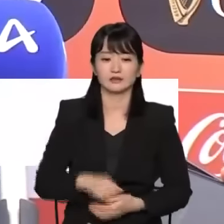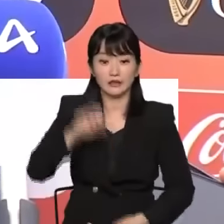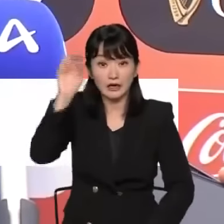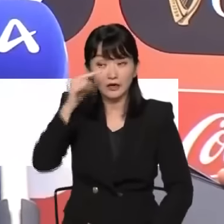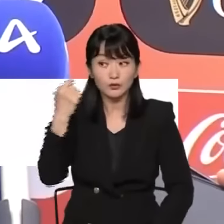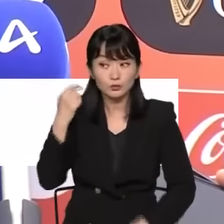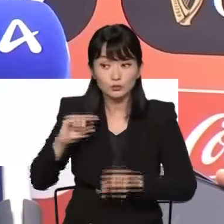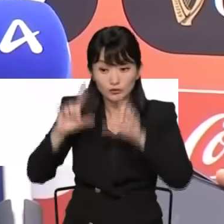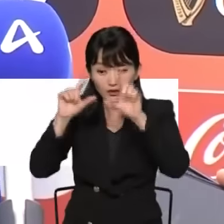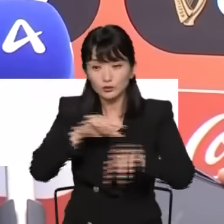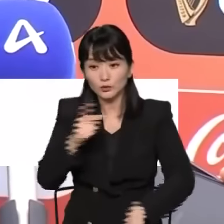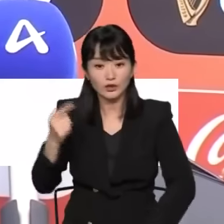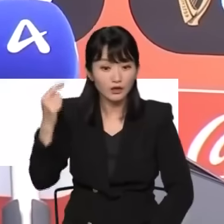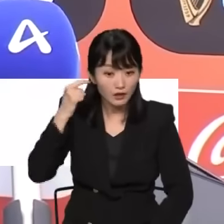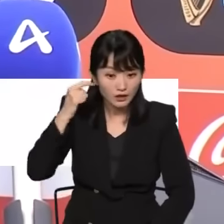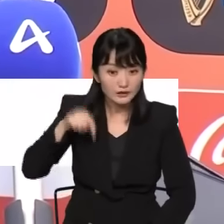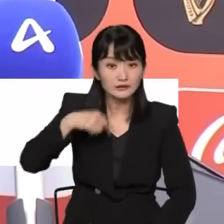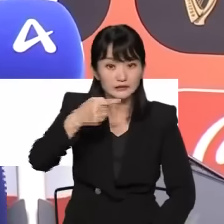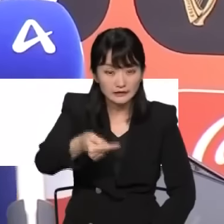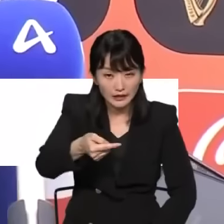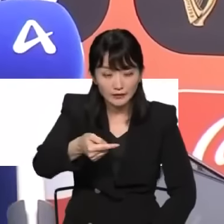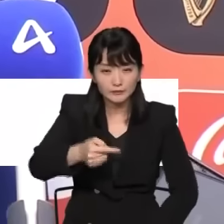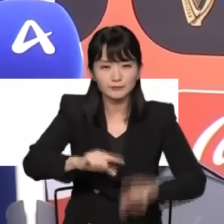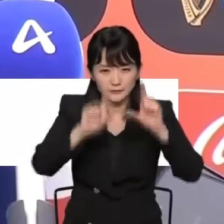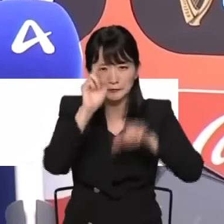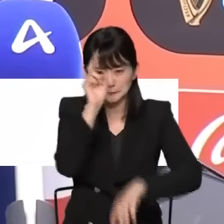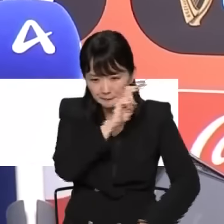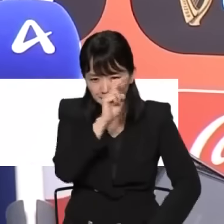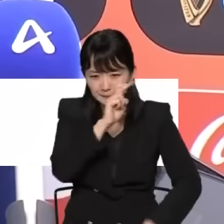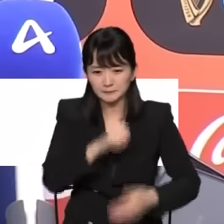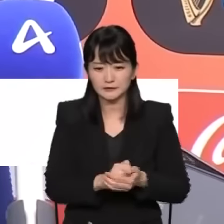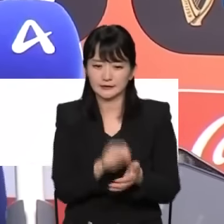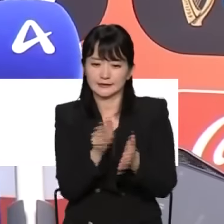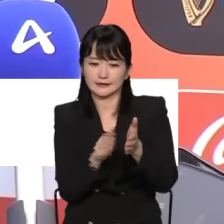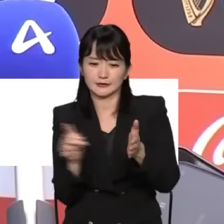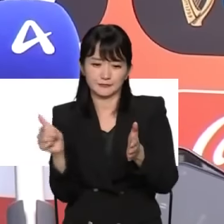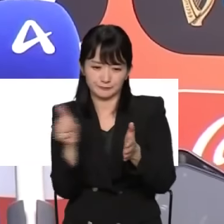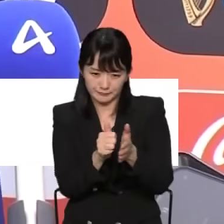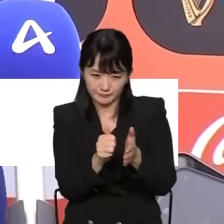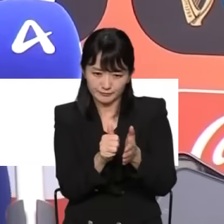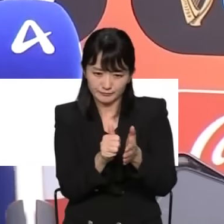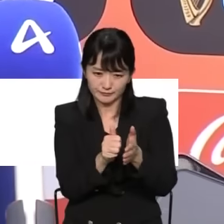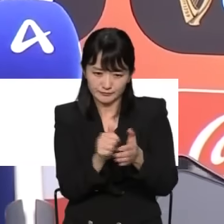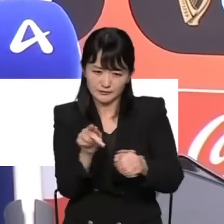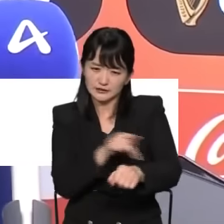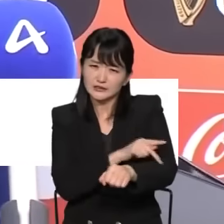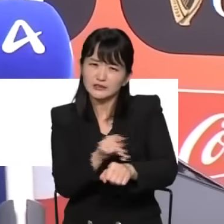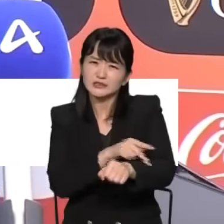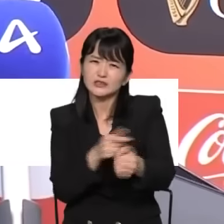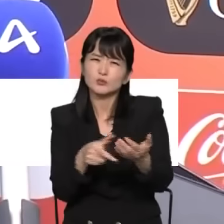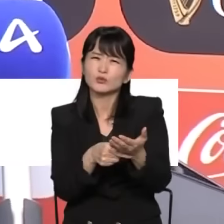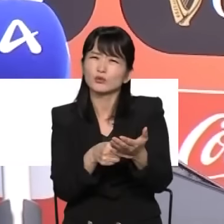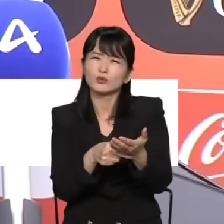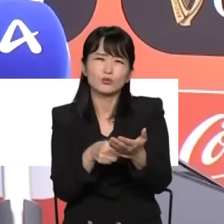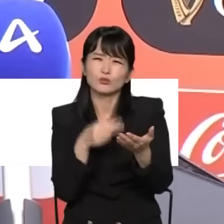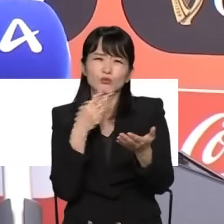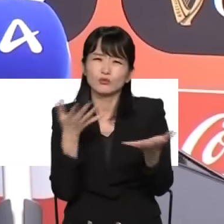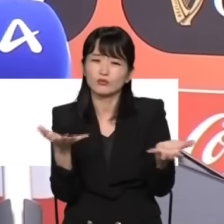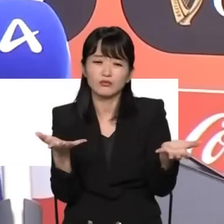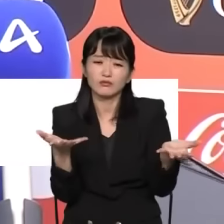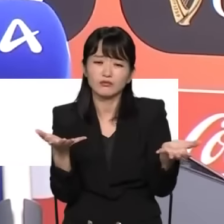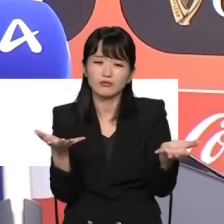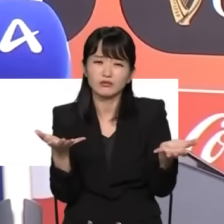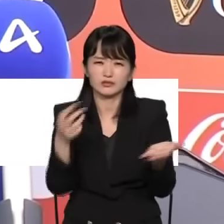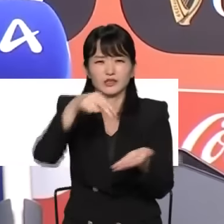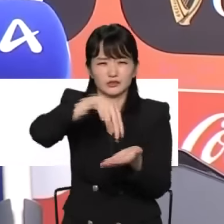들어서 다음날 바로 아침에 기차를 타고 오는데 티켓이 없더라고요. 그래서